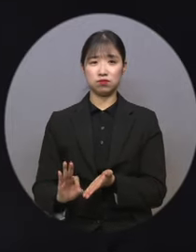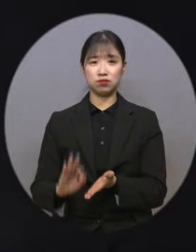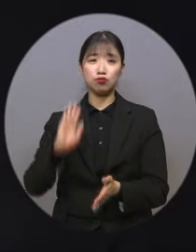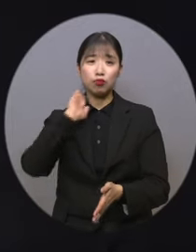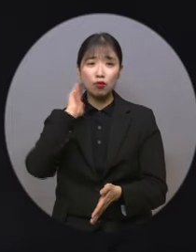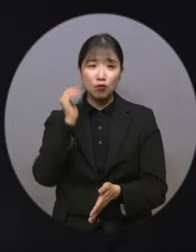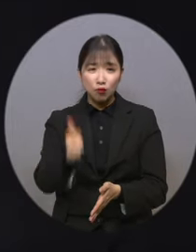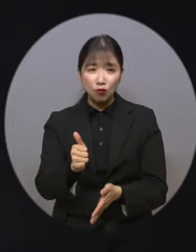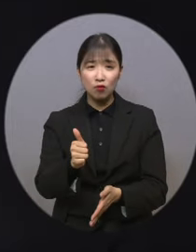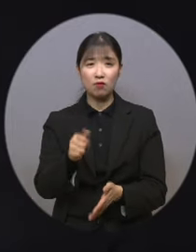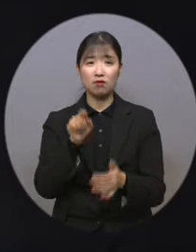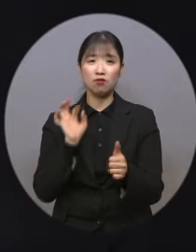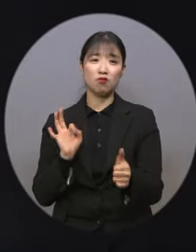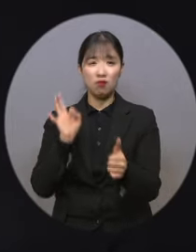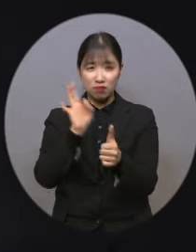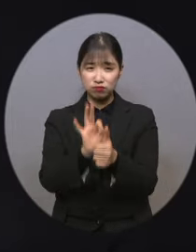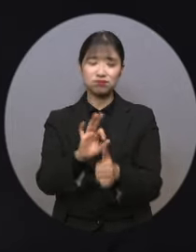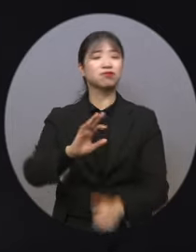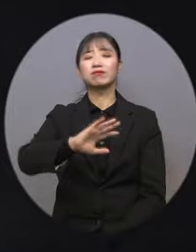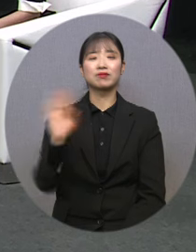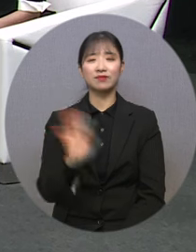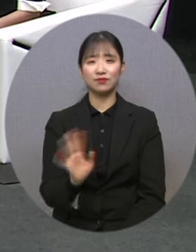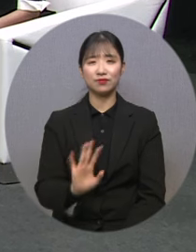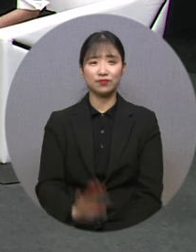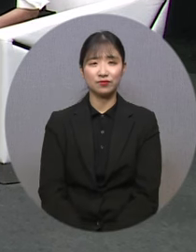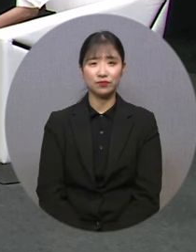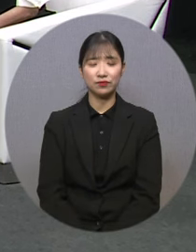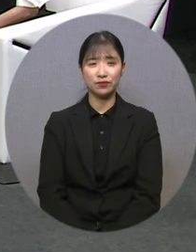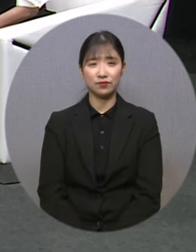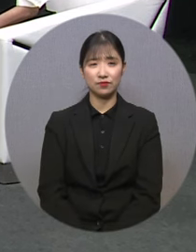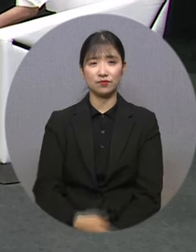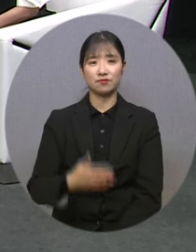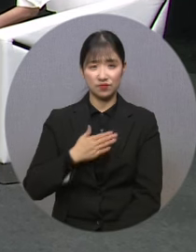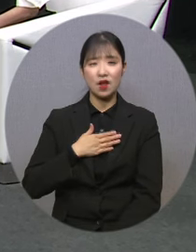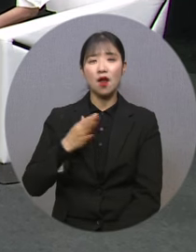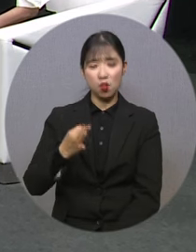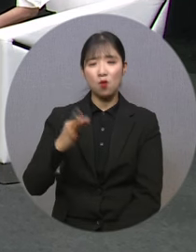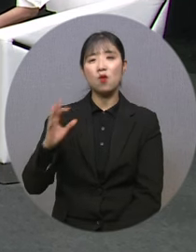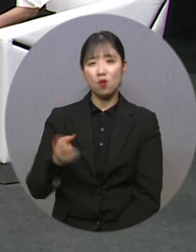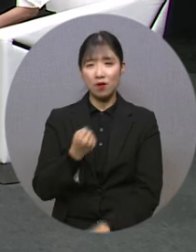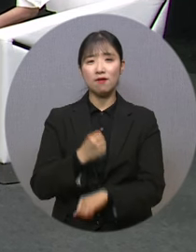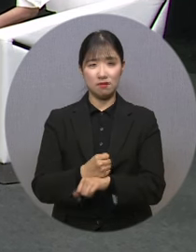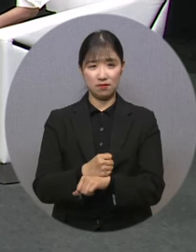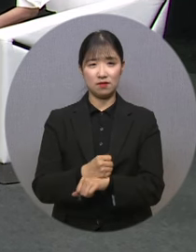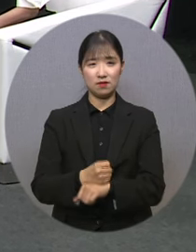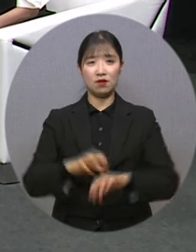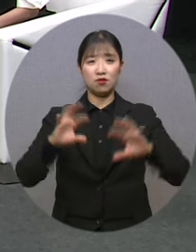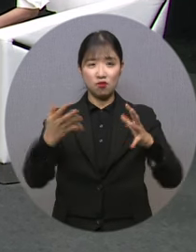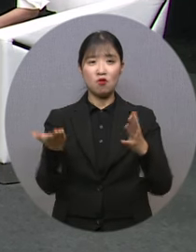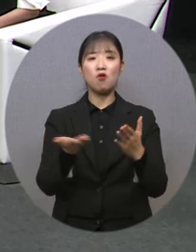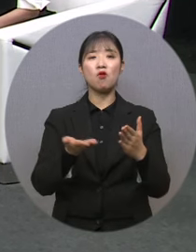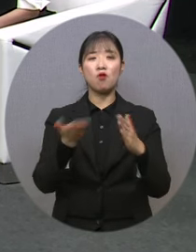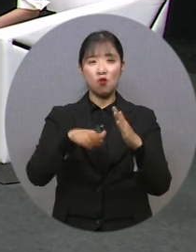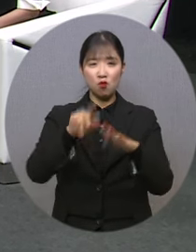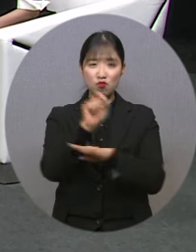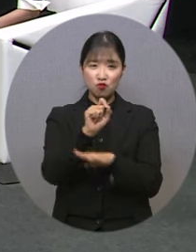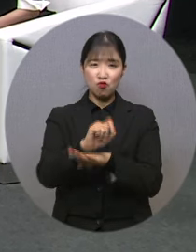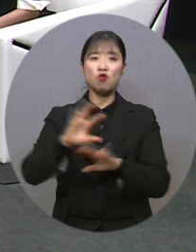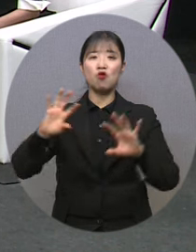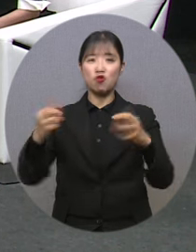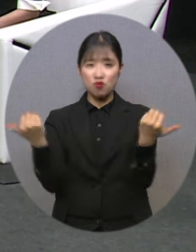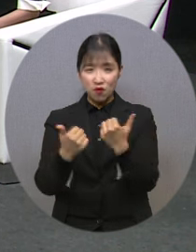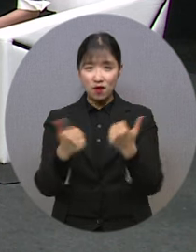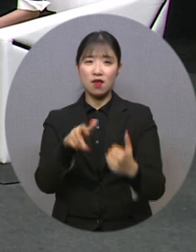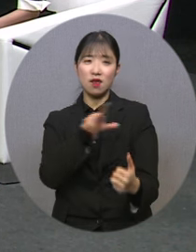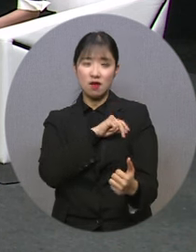대통령이 주는 거다 나지 않아요 내가 내돈 올드 할텐데 국가공무원 국회의원들도 백마 뽑아 가지고